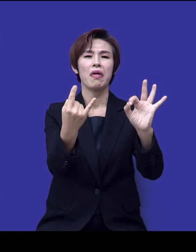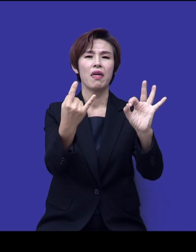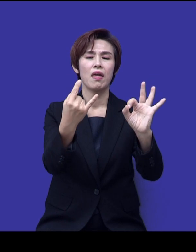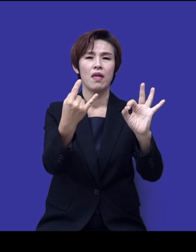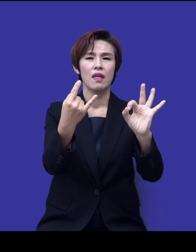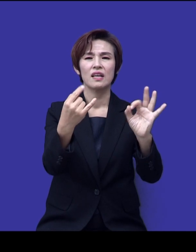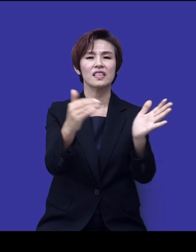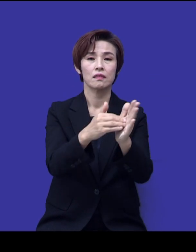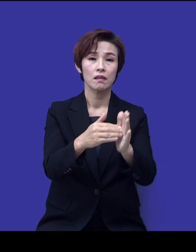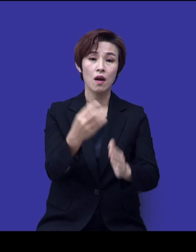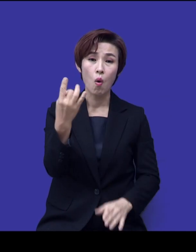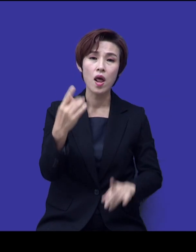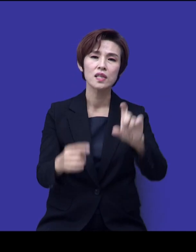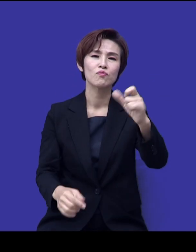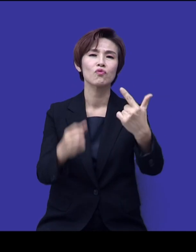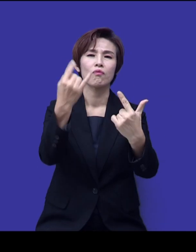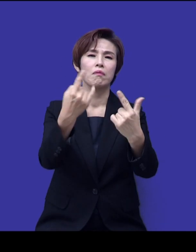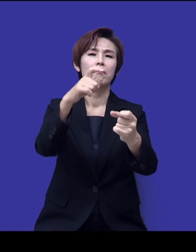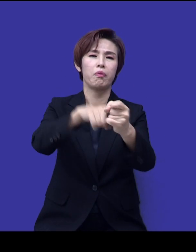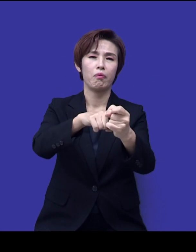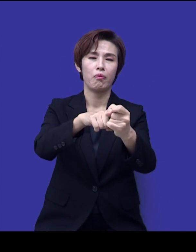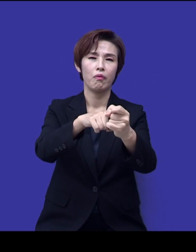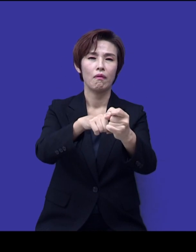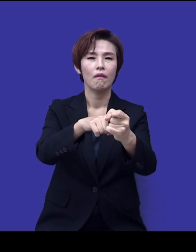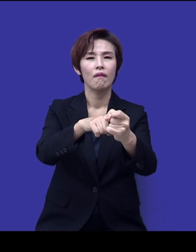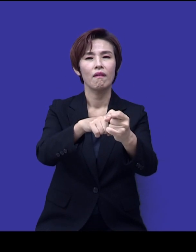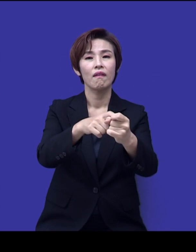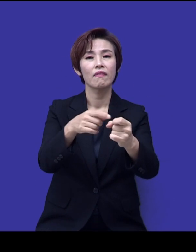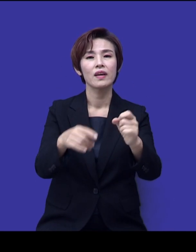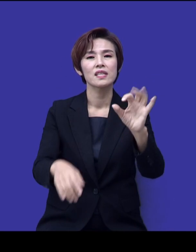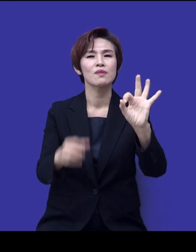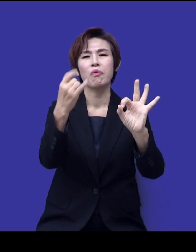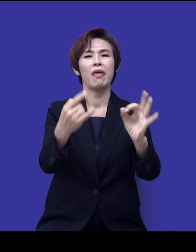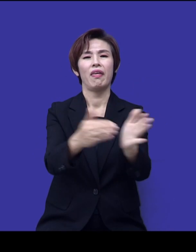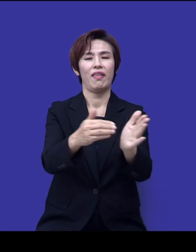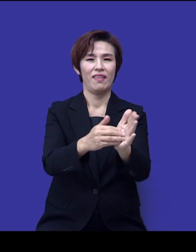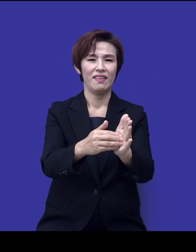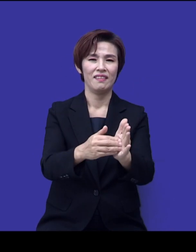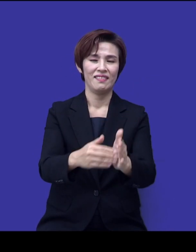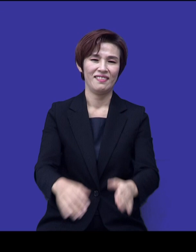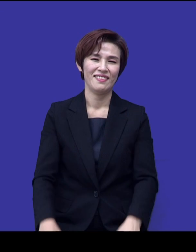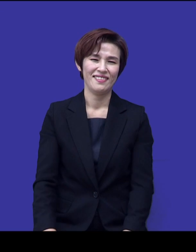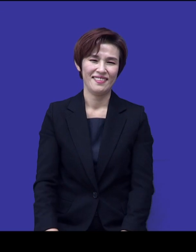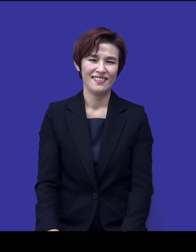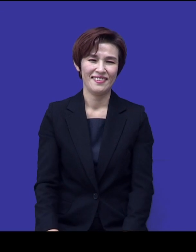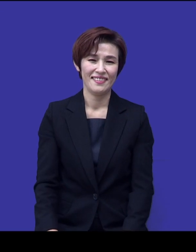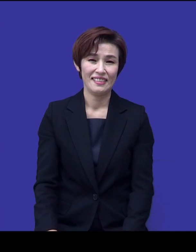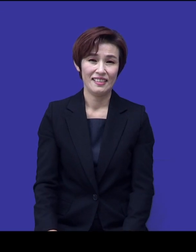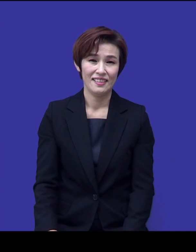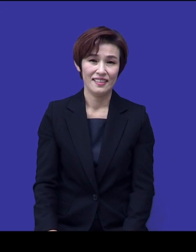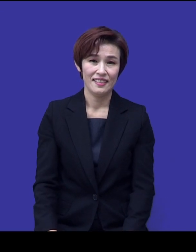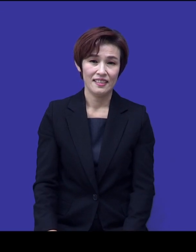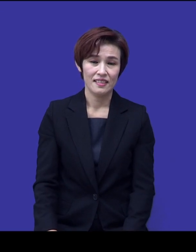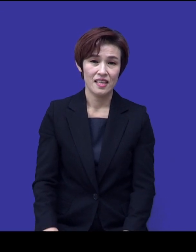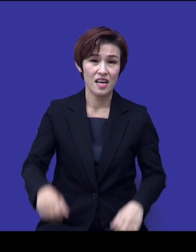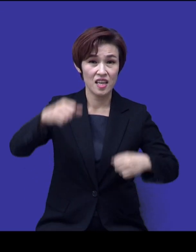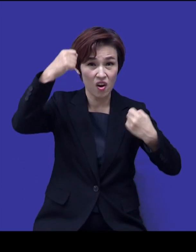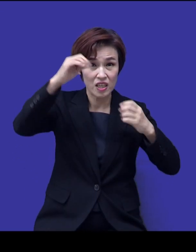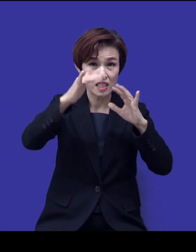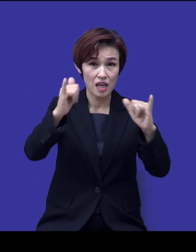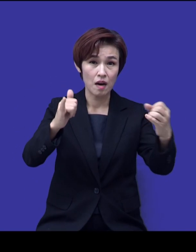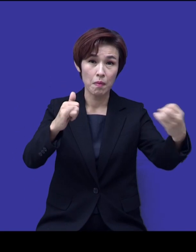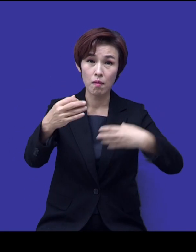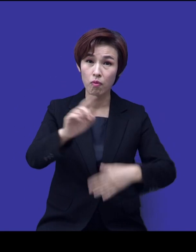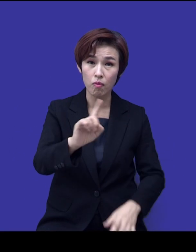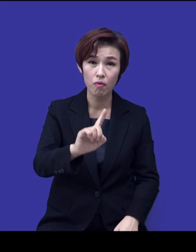원래 몇 회 예정이었는데? 16회. 16회인데, 그러니까 두 달 해야 되는데 그냥 바로 조기 종영 됐고. 그런데 제일 황당한 게 연기자들의